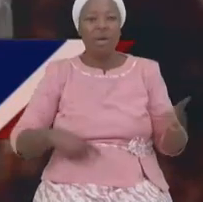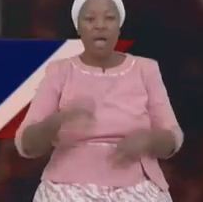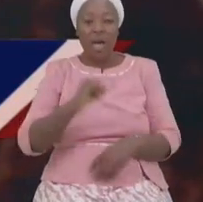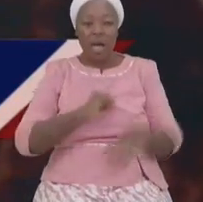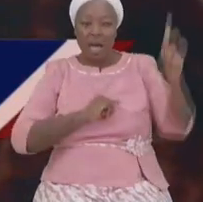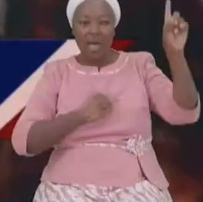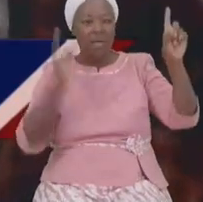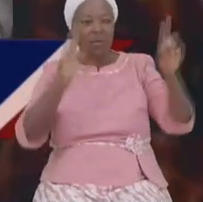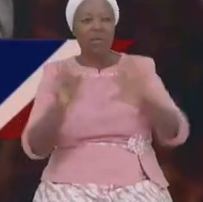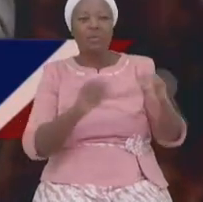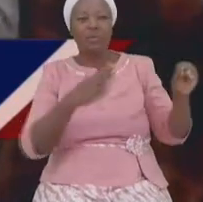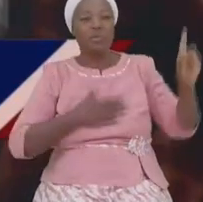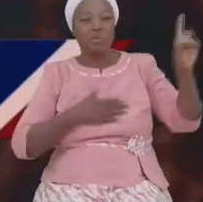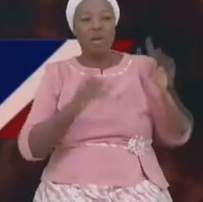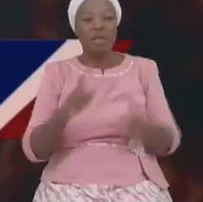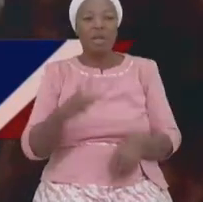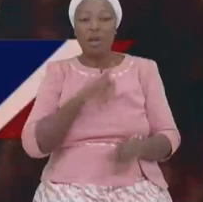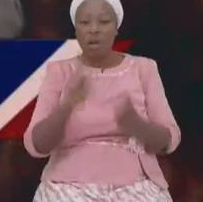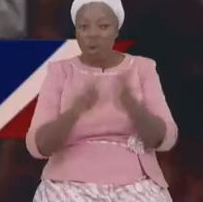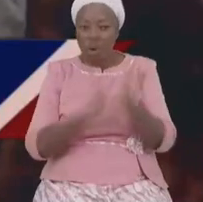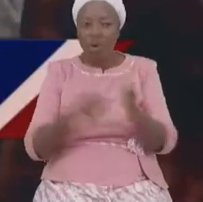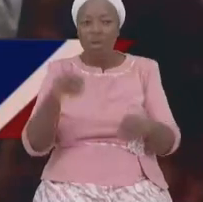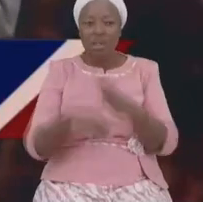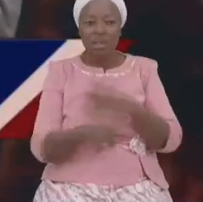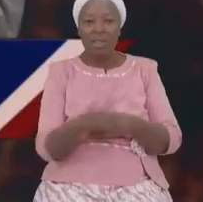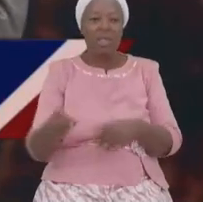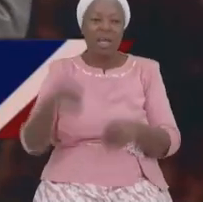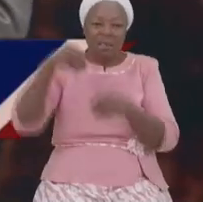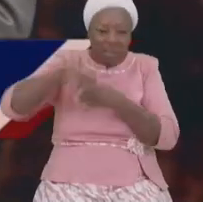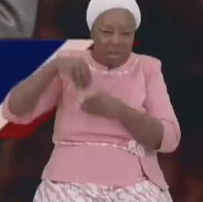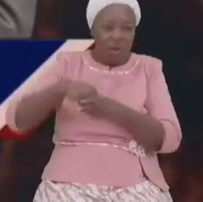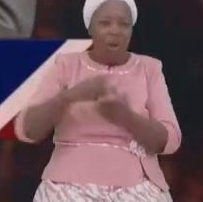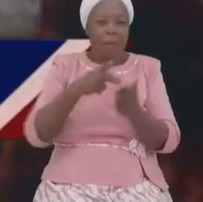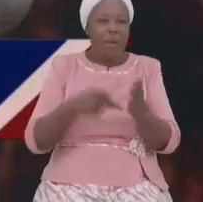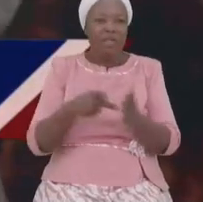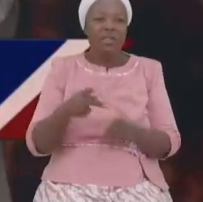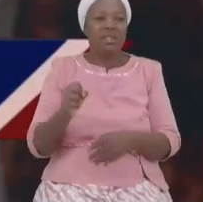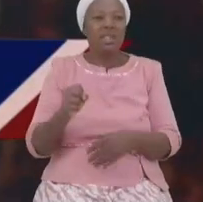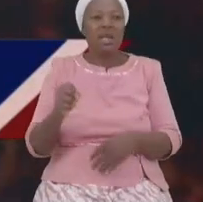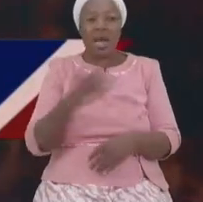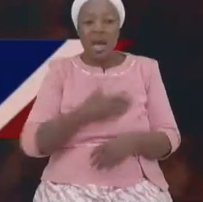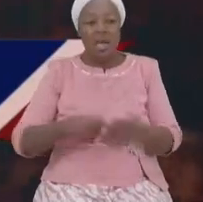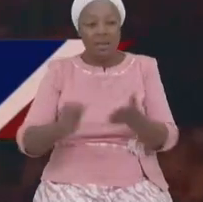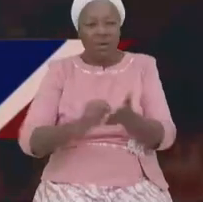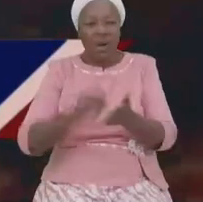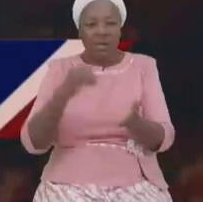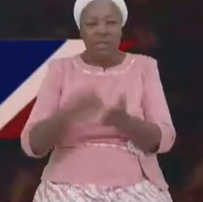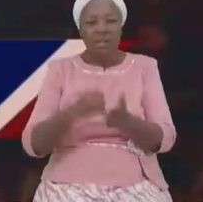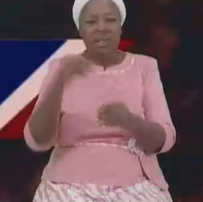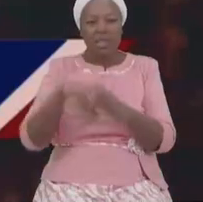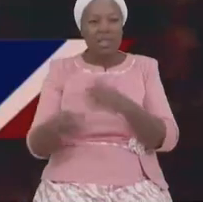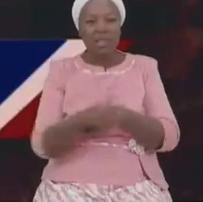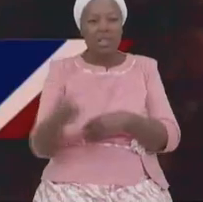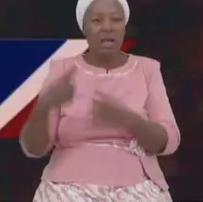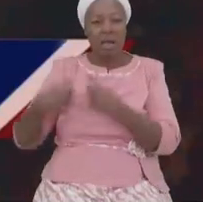je mettrai ma loi au-dedans d'eux, je l'écrirai dans leur cœur, et je